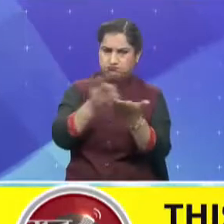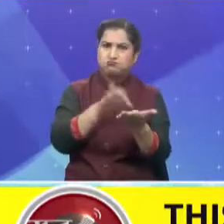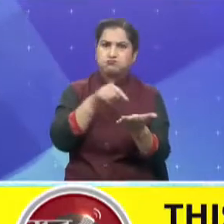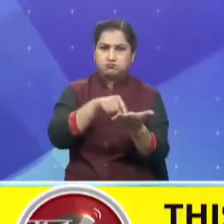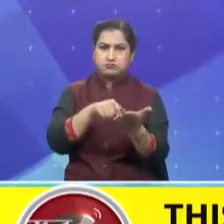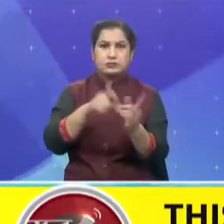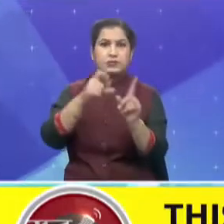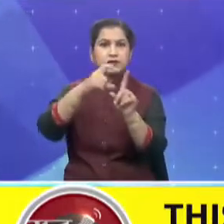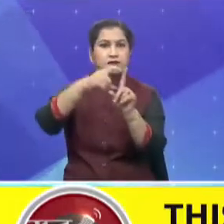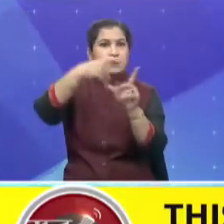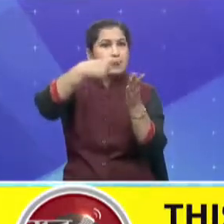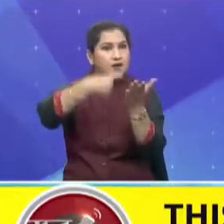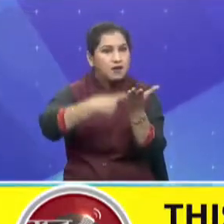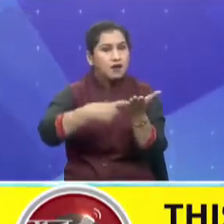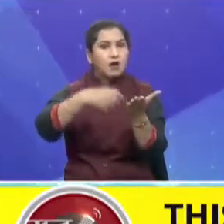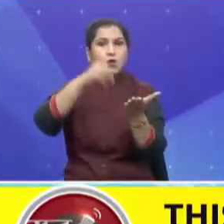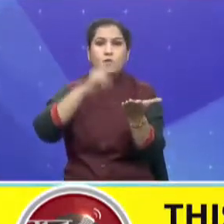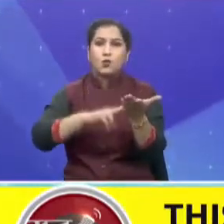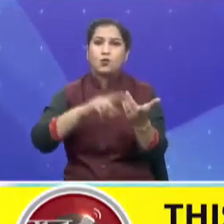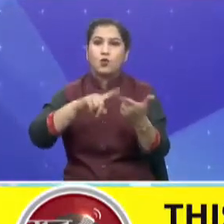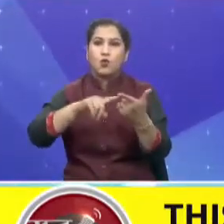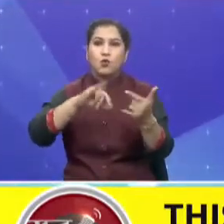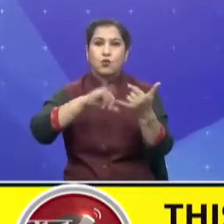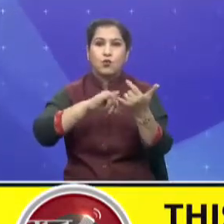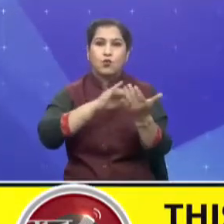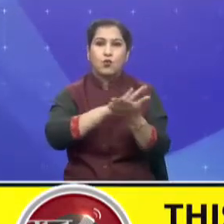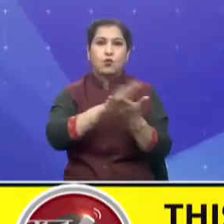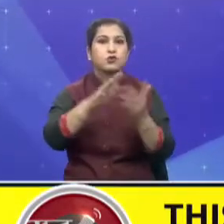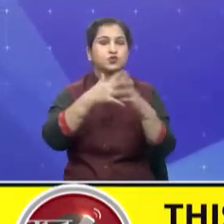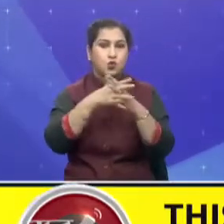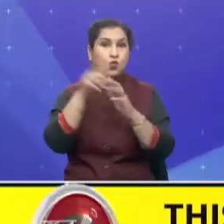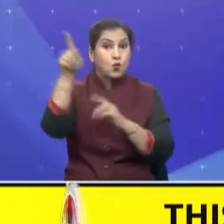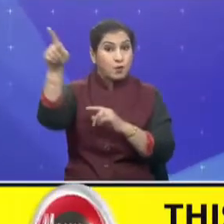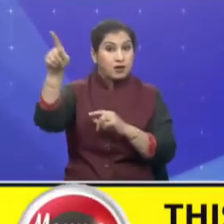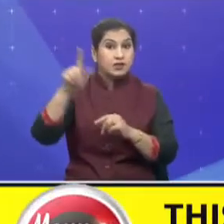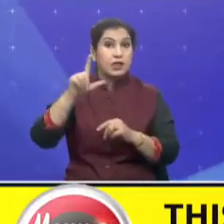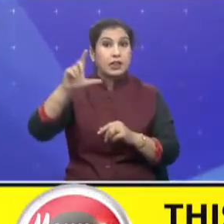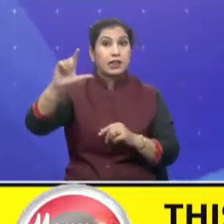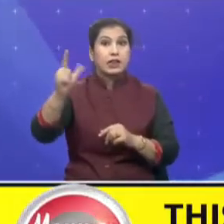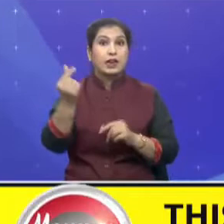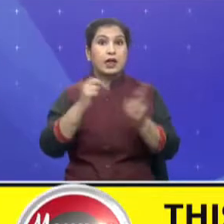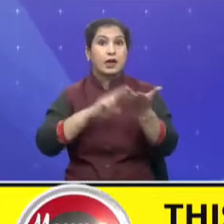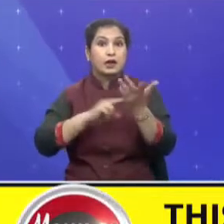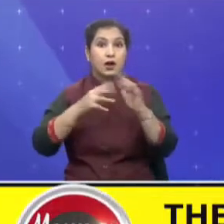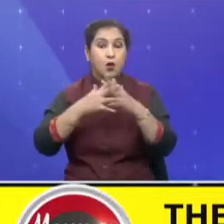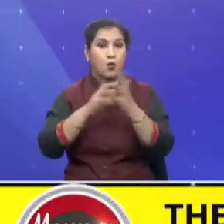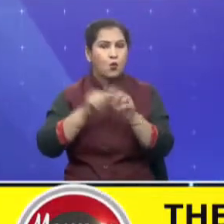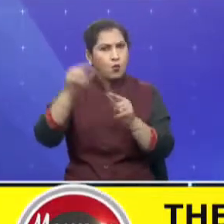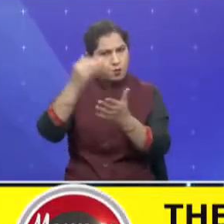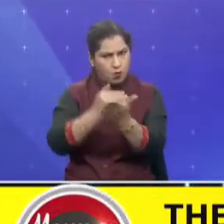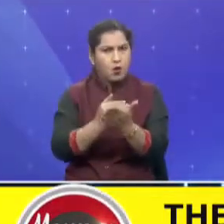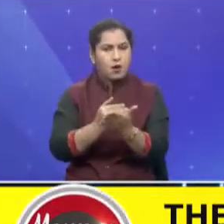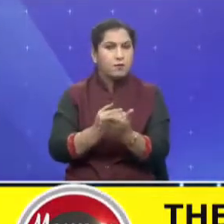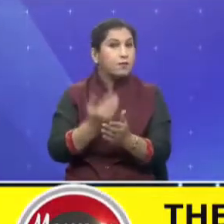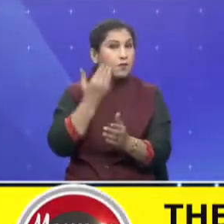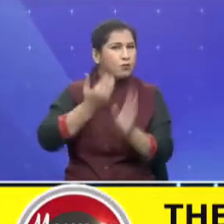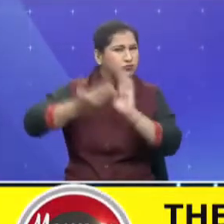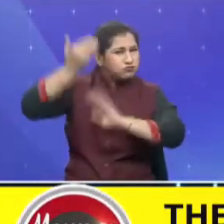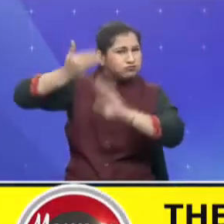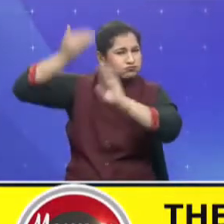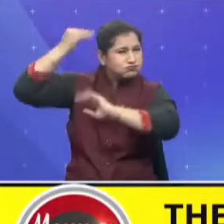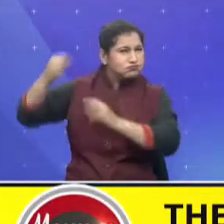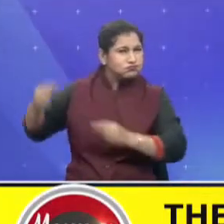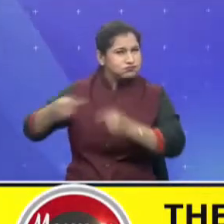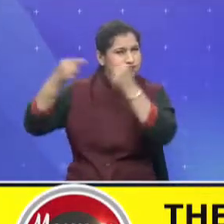ड्रोन शो लखनऊ के रेसिडेंसी क्षेत्र में आयोजित किया गया था। 1857 के पहले स्वतंत्रता संग्राम